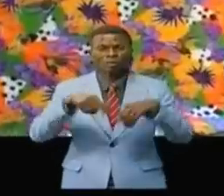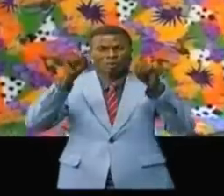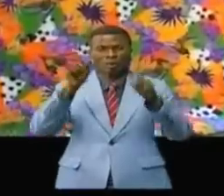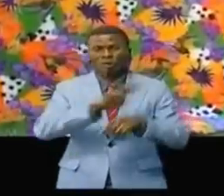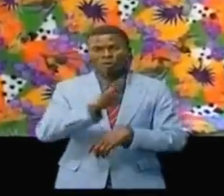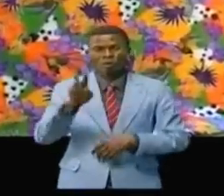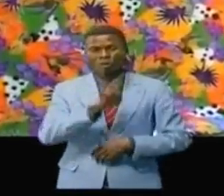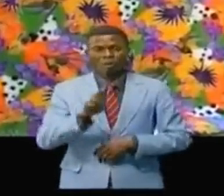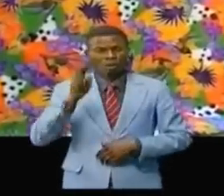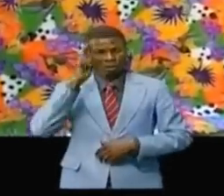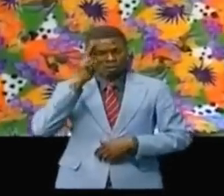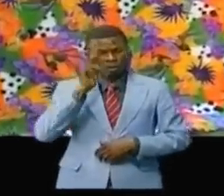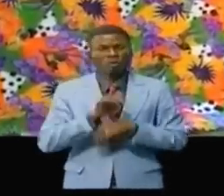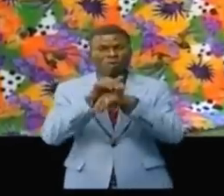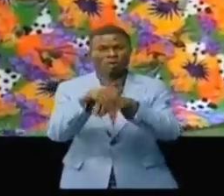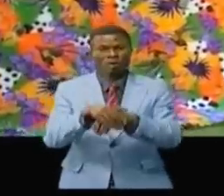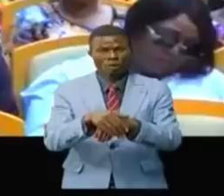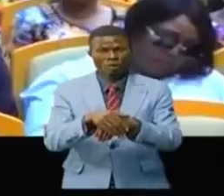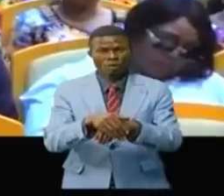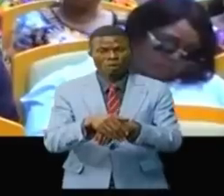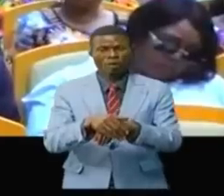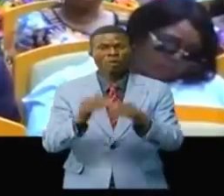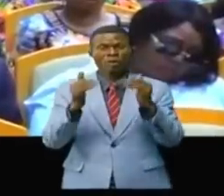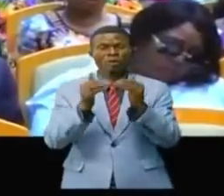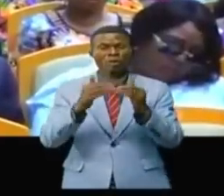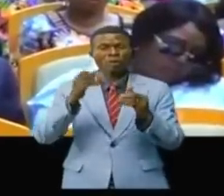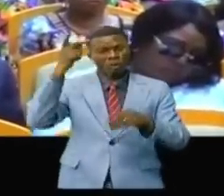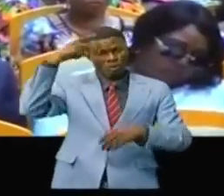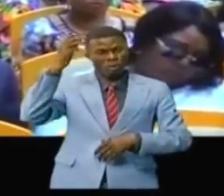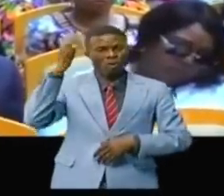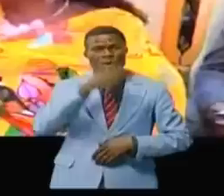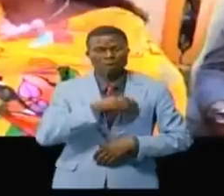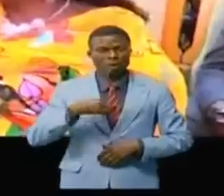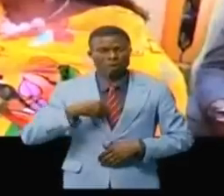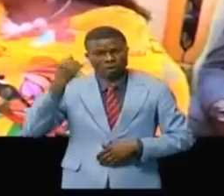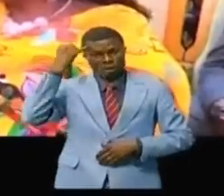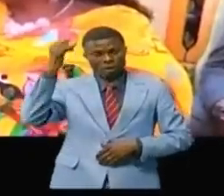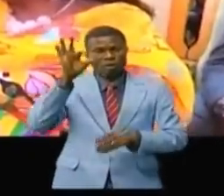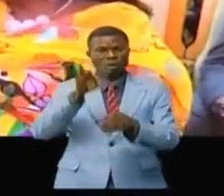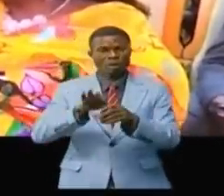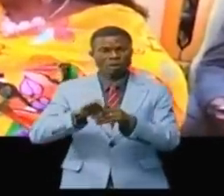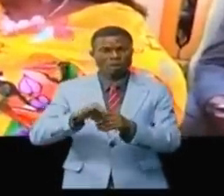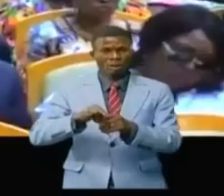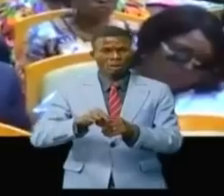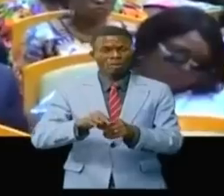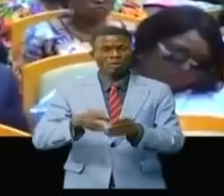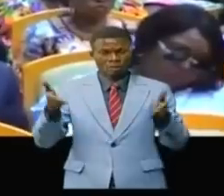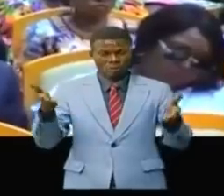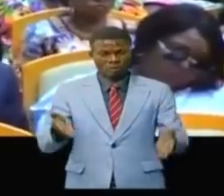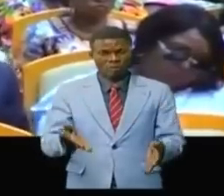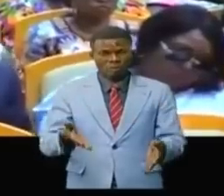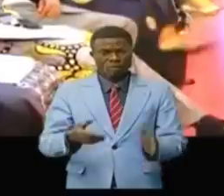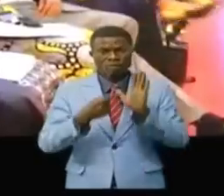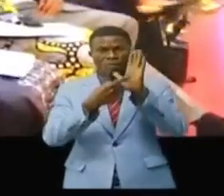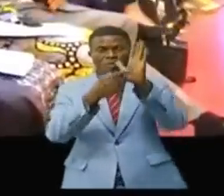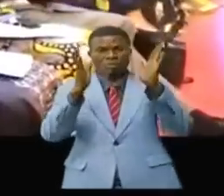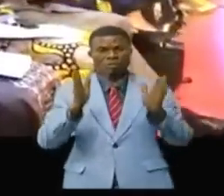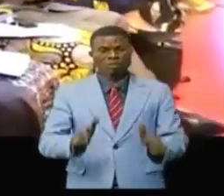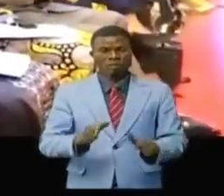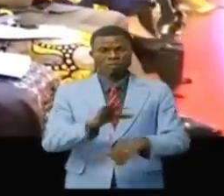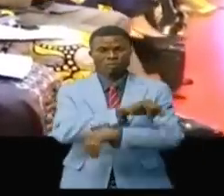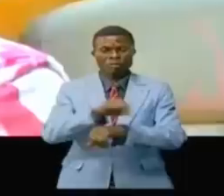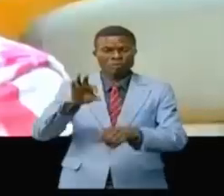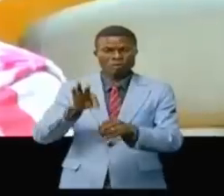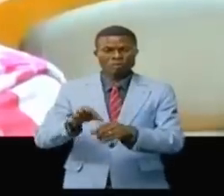réfléchir sur la participation politique des femmes dans le contexte des élections. En présence des représentants de la CENI,